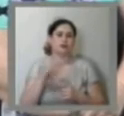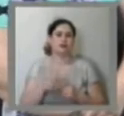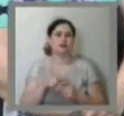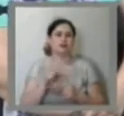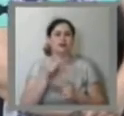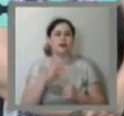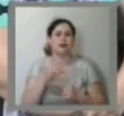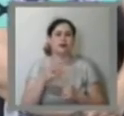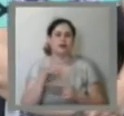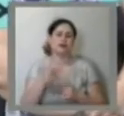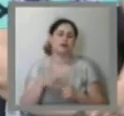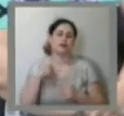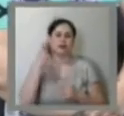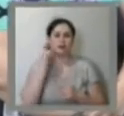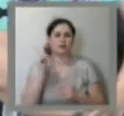Ну, нічого.